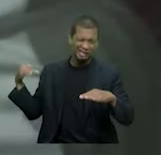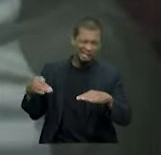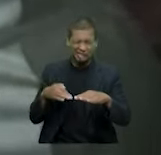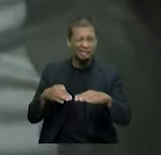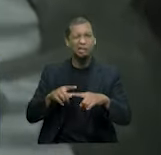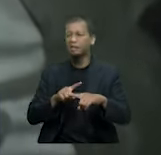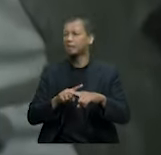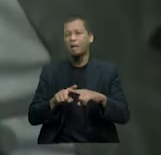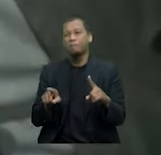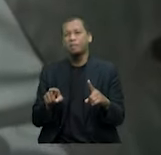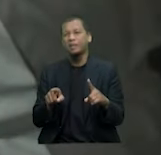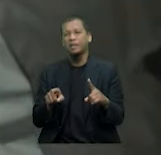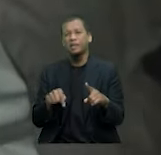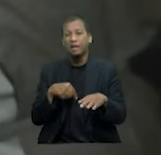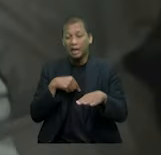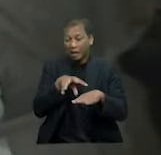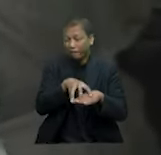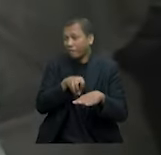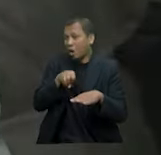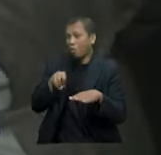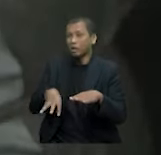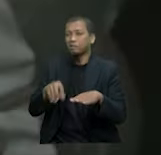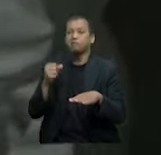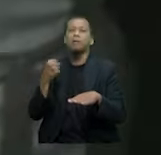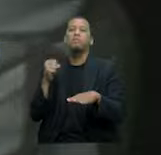kedua korban terkunci di dalam mobil.